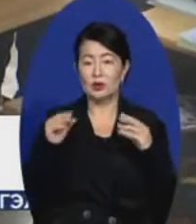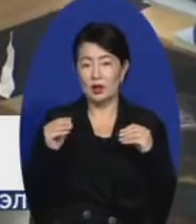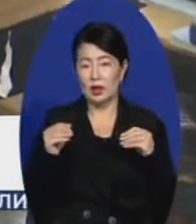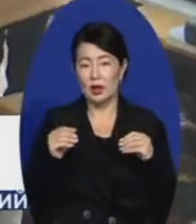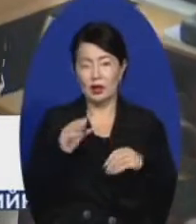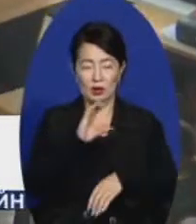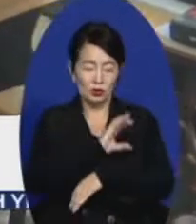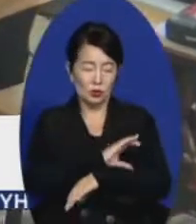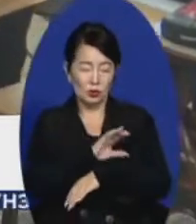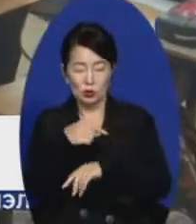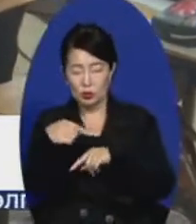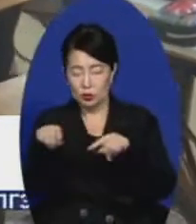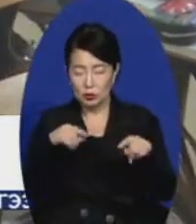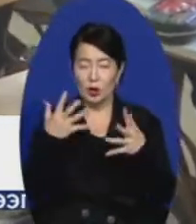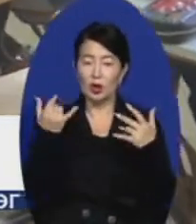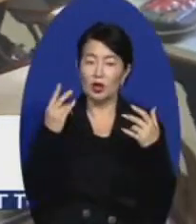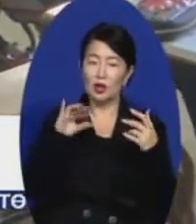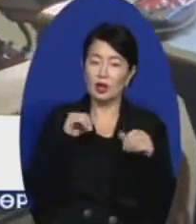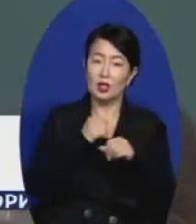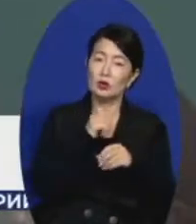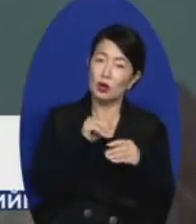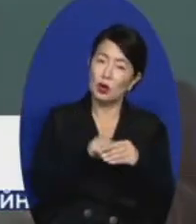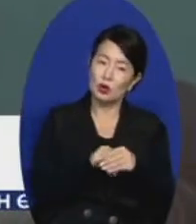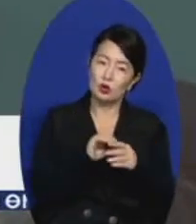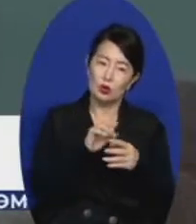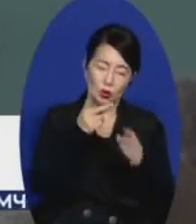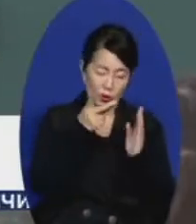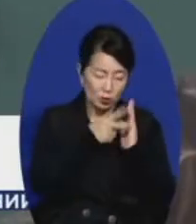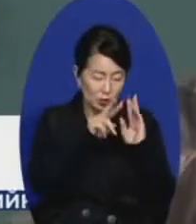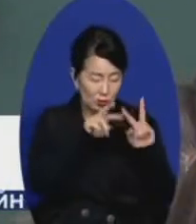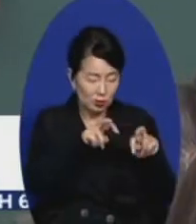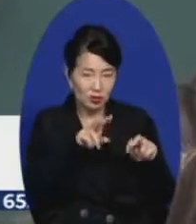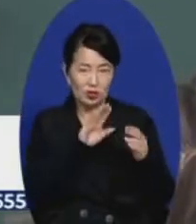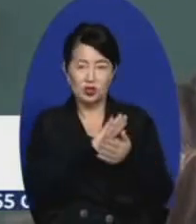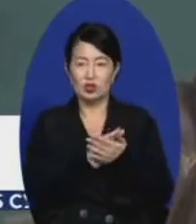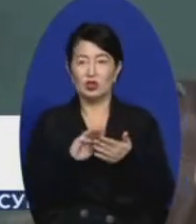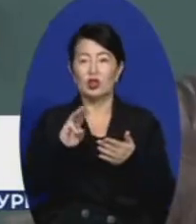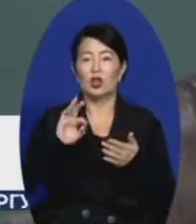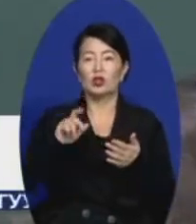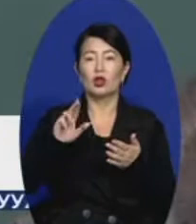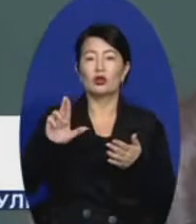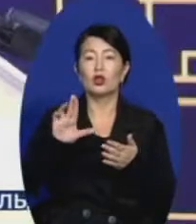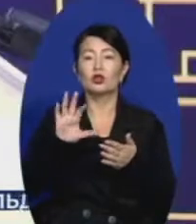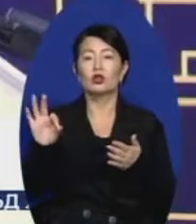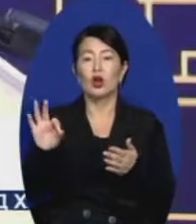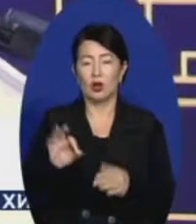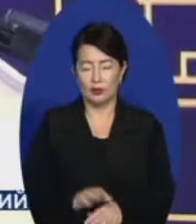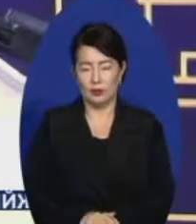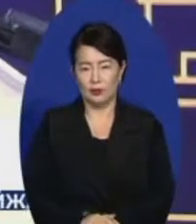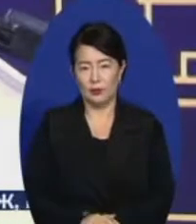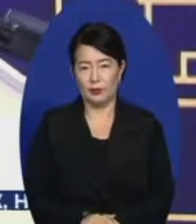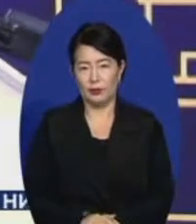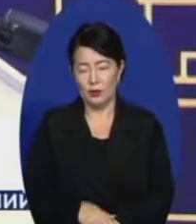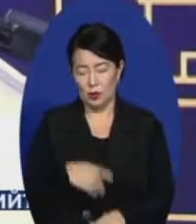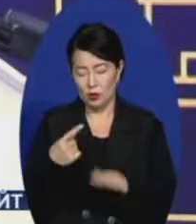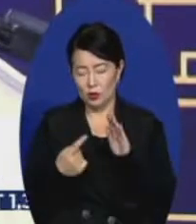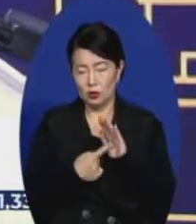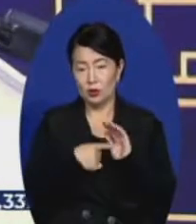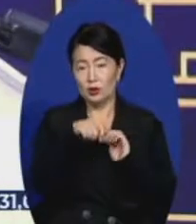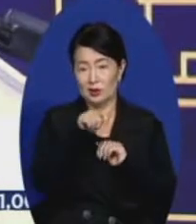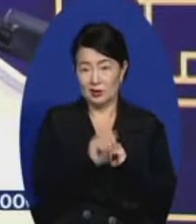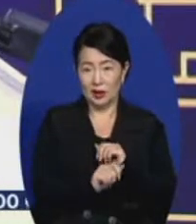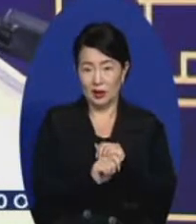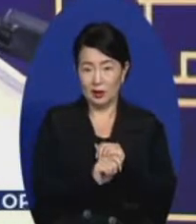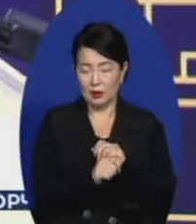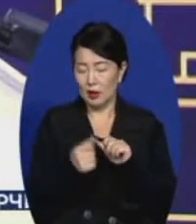хөгжүүлсэн байдал, сургуулийн болон олон нийтийн үйл ажиллагаанд оролцсон байдлаар үнэлэх шин тогтолцоотой болж байгаа гэсэн үг юм. Үндсэн суурь цалингийн дээр